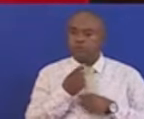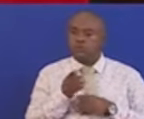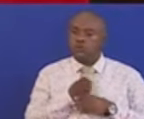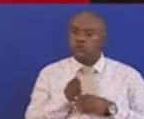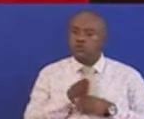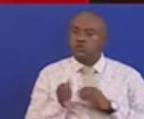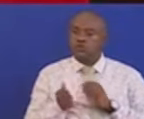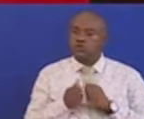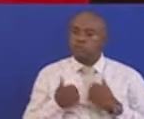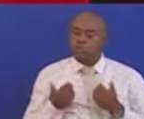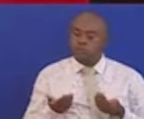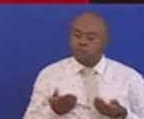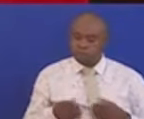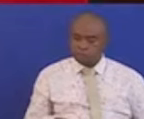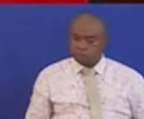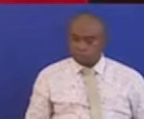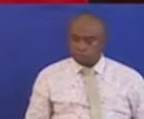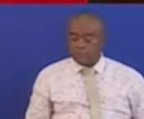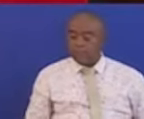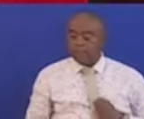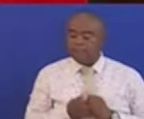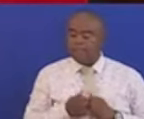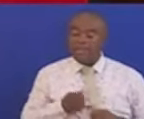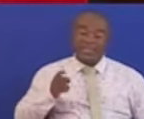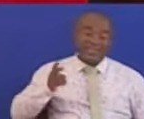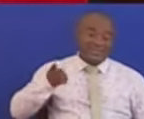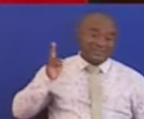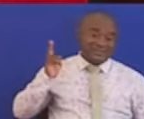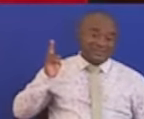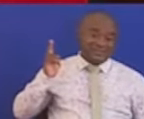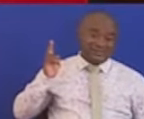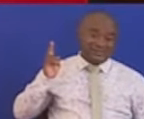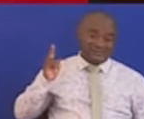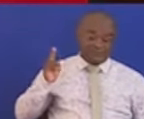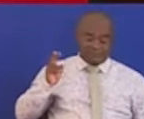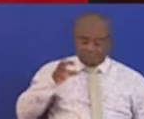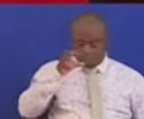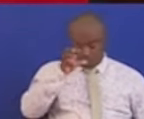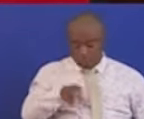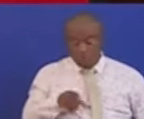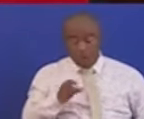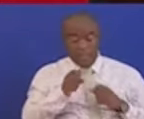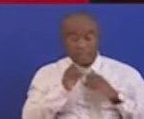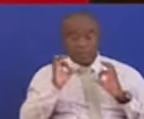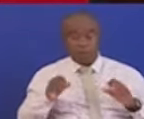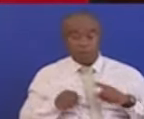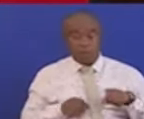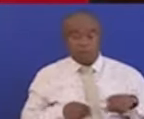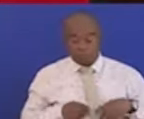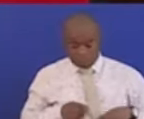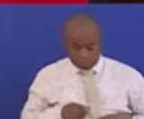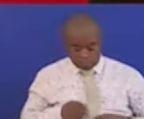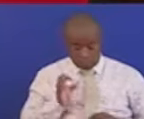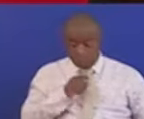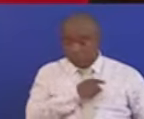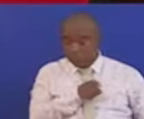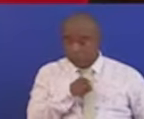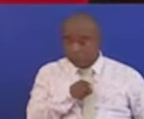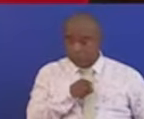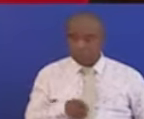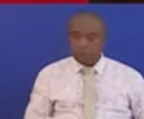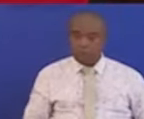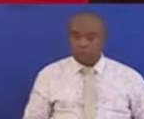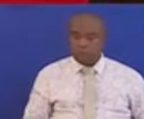swala Zima la Mali asili MH eshima mwen kiti mko wa tabora ni moja Kati Ya miko ambo mhh wa mwen